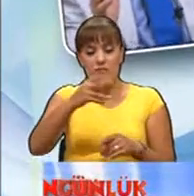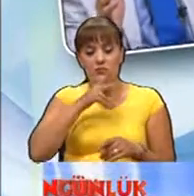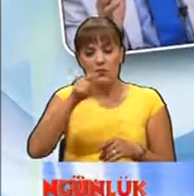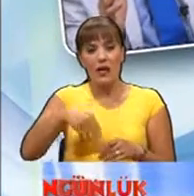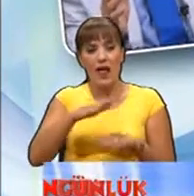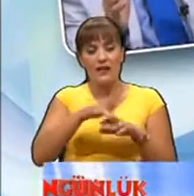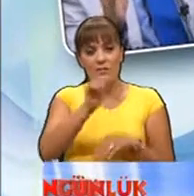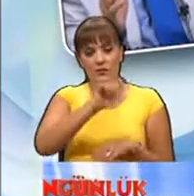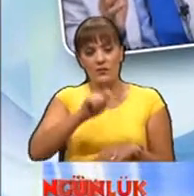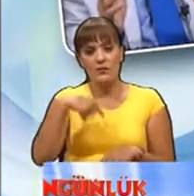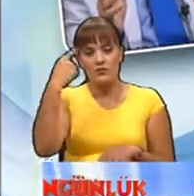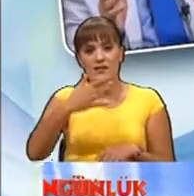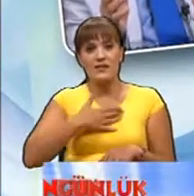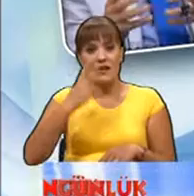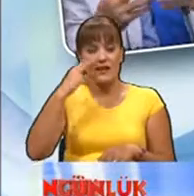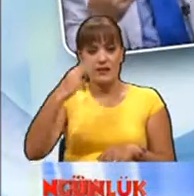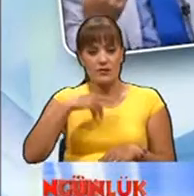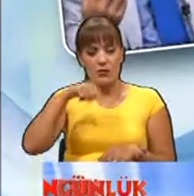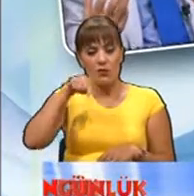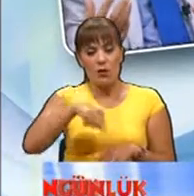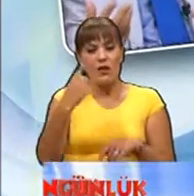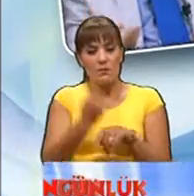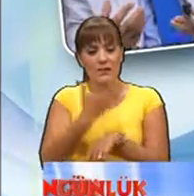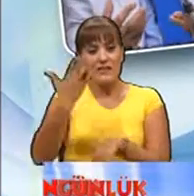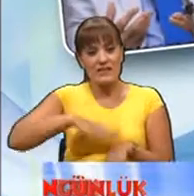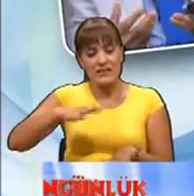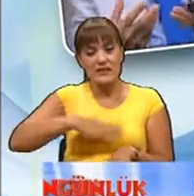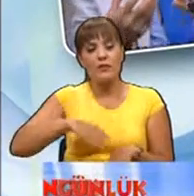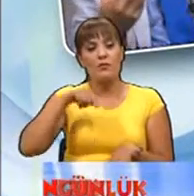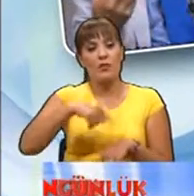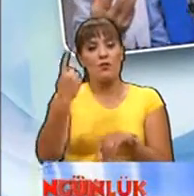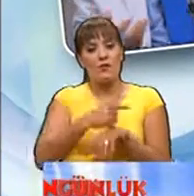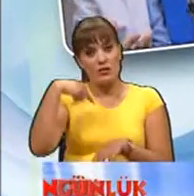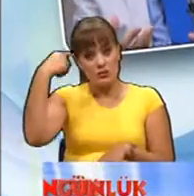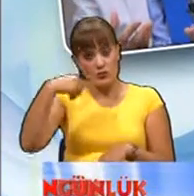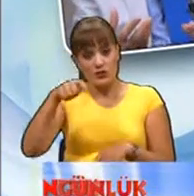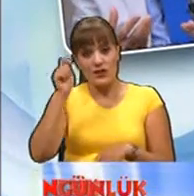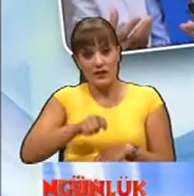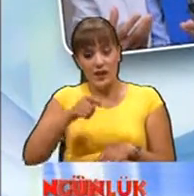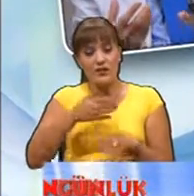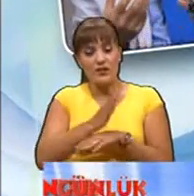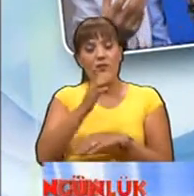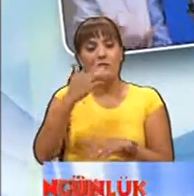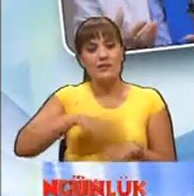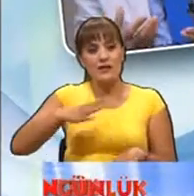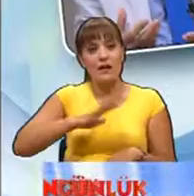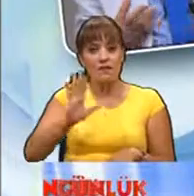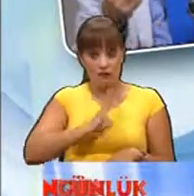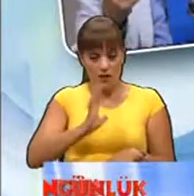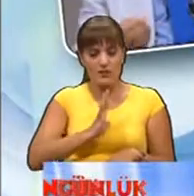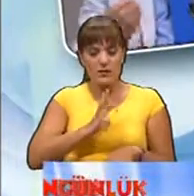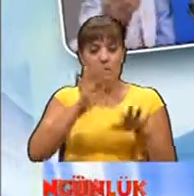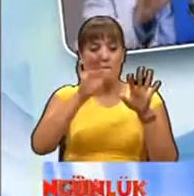yazısı vasiyet bu. Bu nedenle sayın izleyicilerimizden böyle bir arzuyu, böyle bir düşünceyi gerçekleştirmek isteyenler var